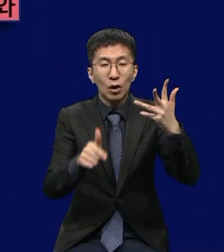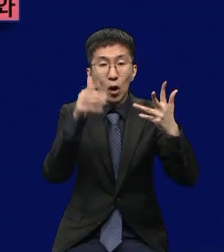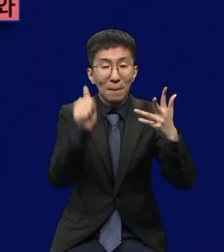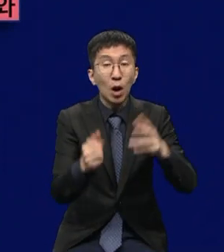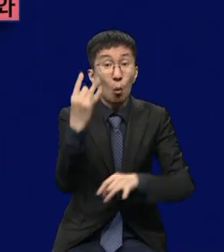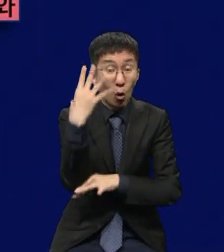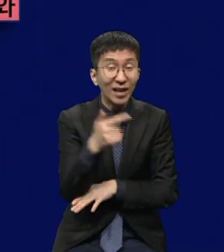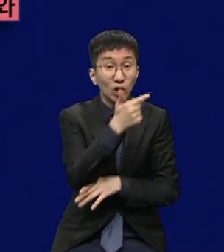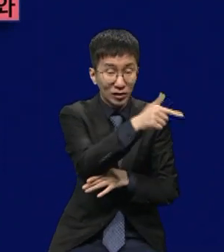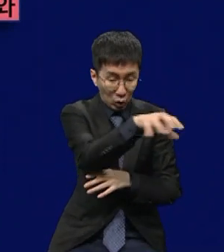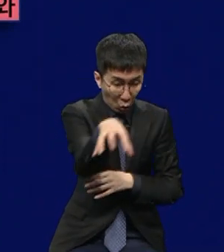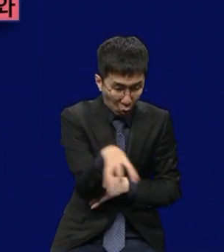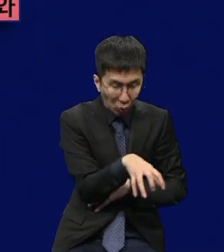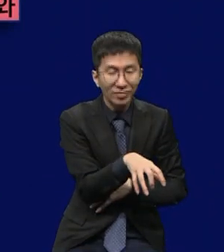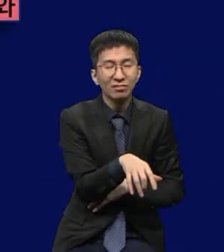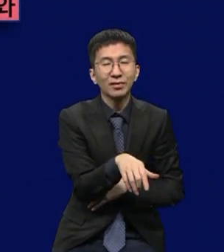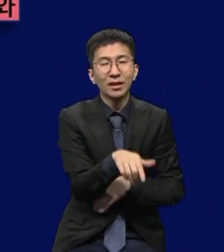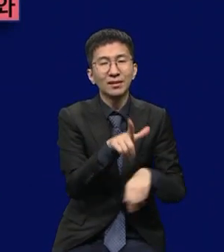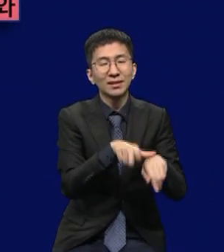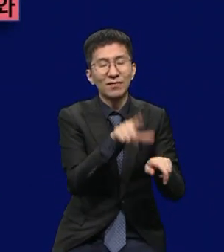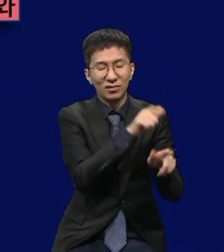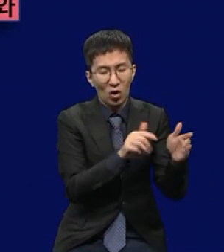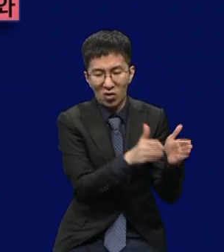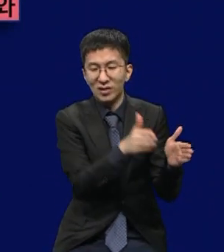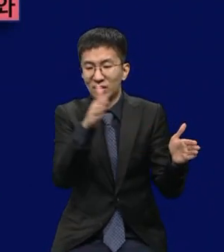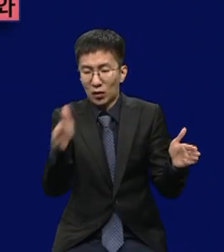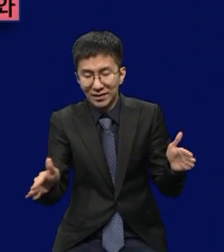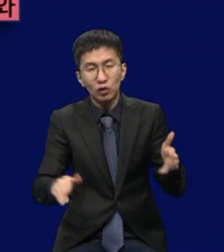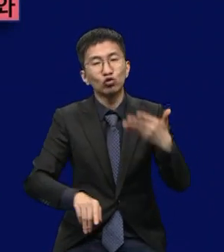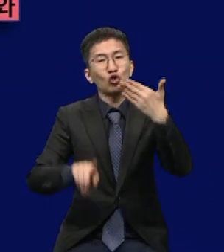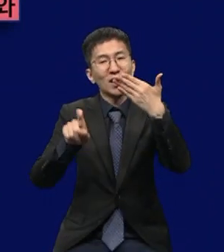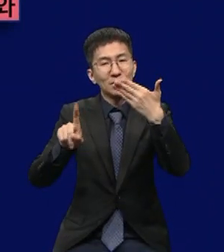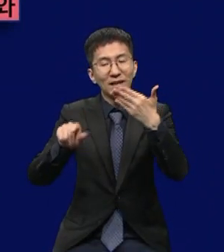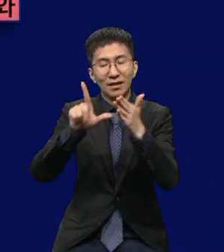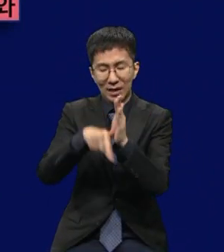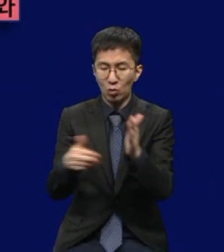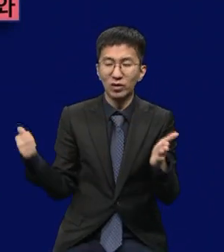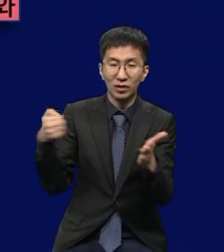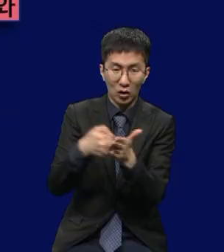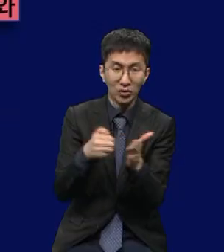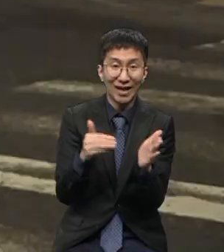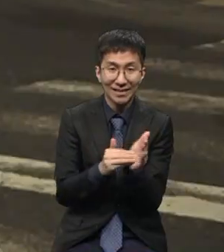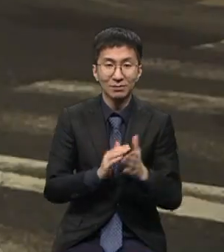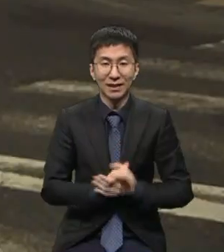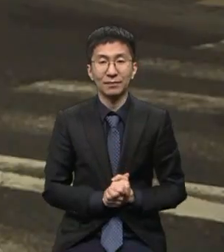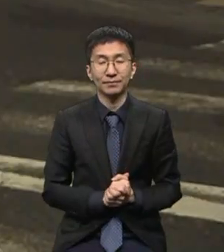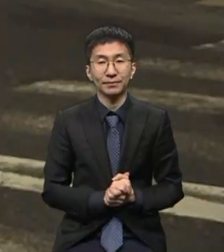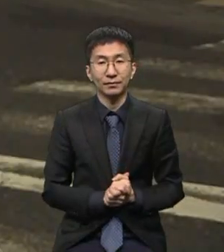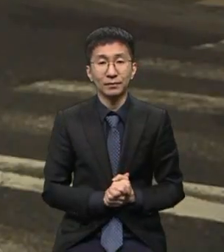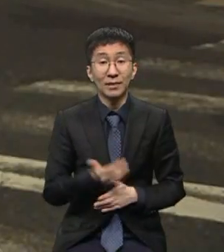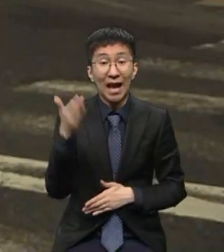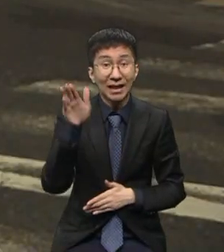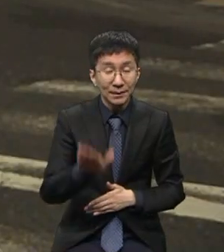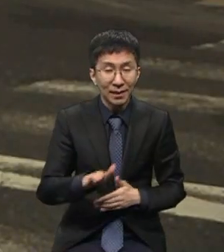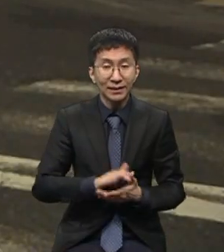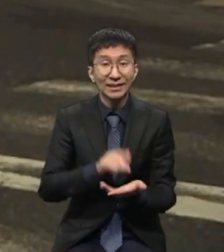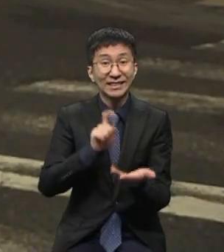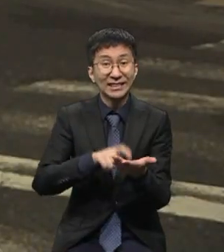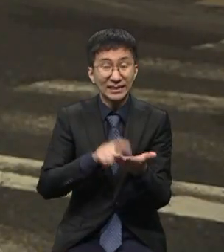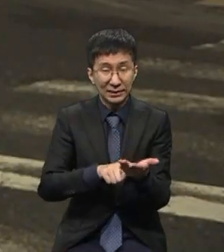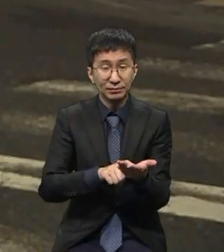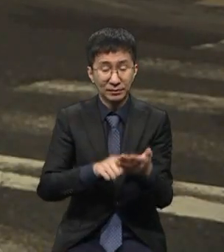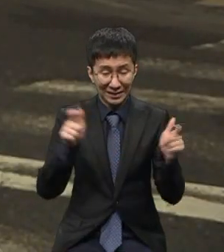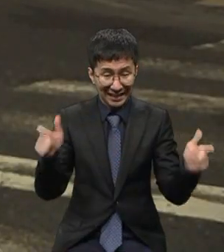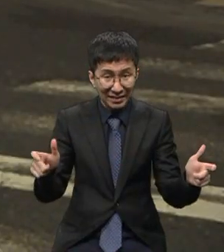6개 지자체의 긴급사태도 다음 달 12일까지로 다시 연장하기로 했습니다. 그러나 긴급사태만